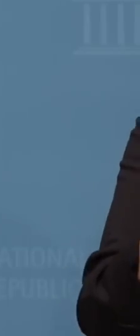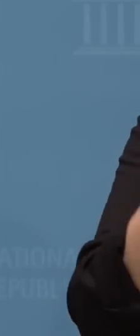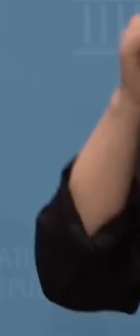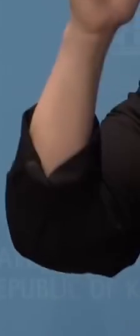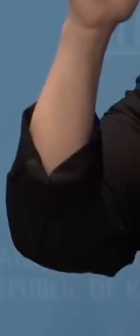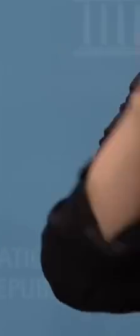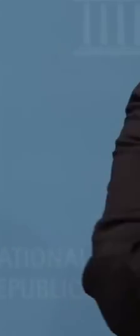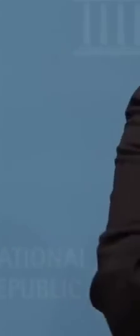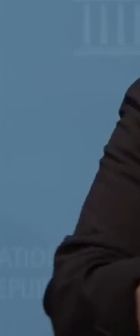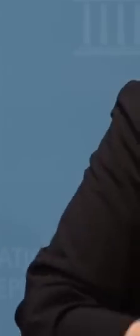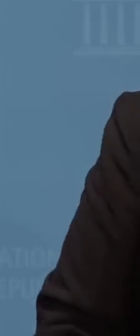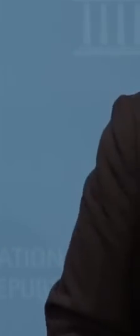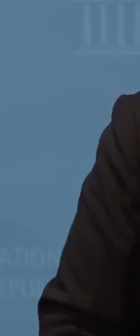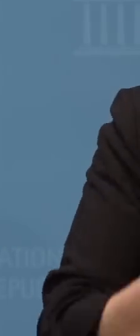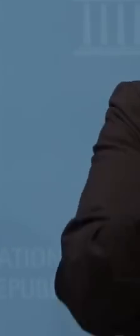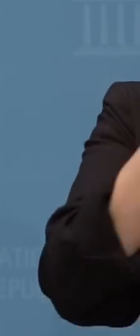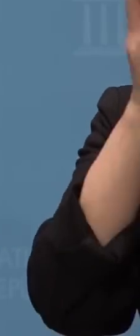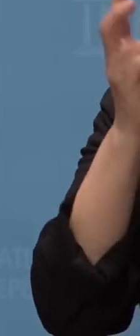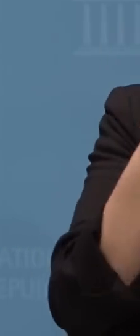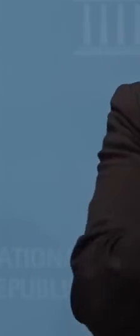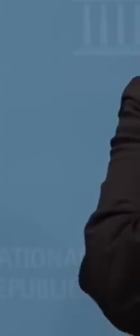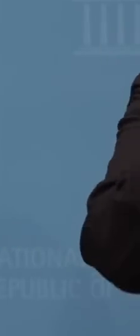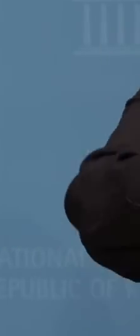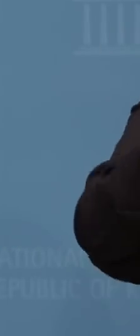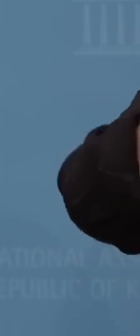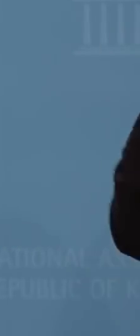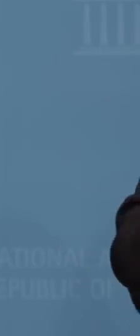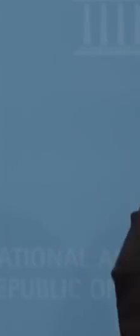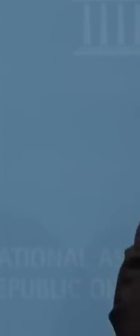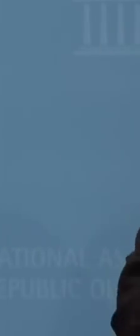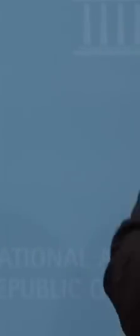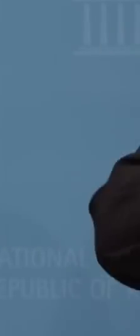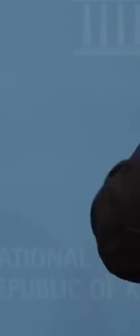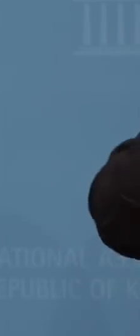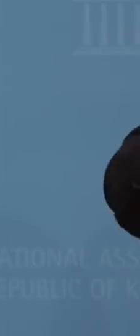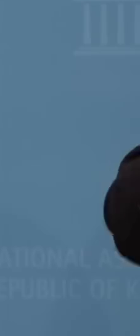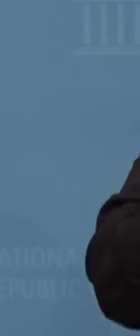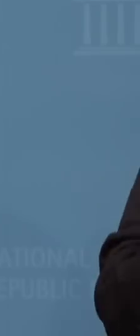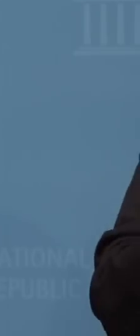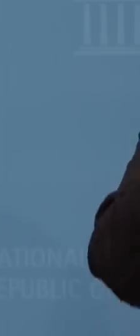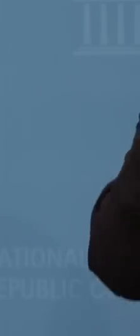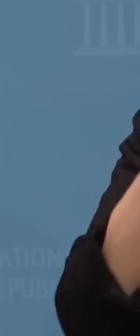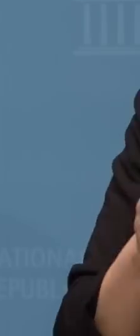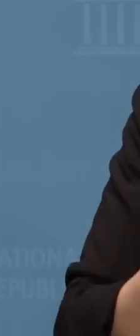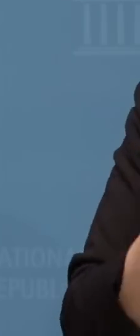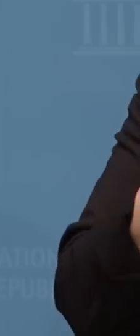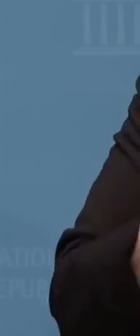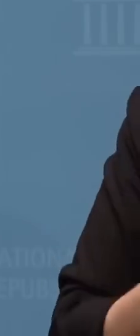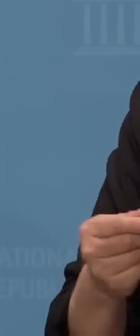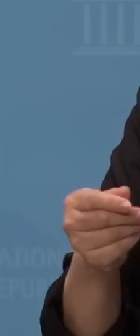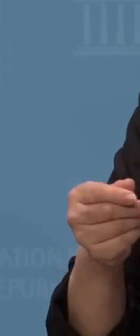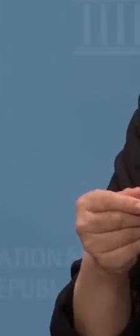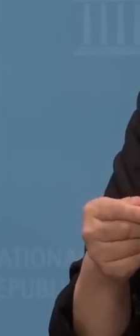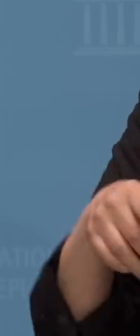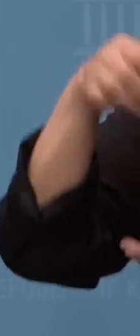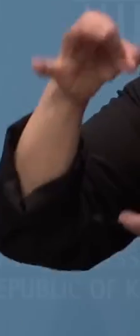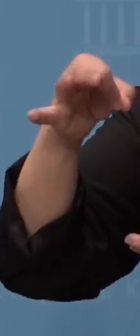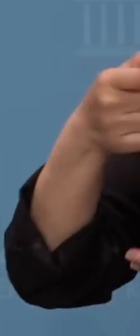하락했습니다. 대규모 부자 감세로 이미 현실이 된 세수 부족이 복지 재정을 압박하는 기세가